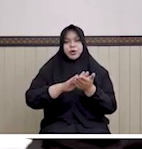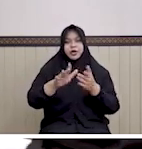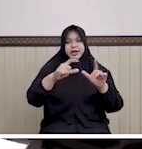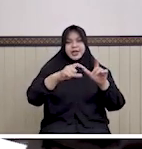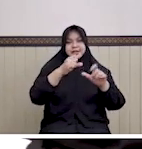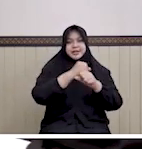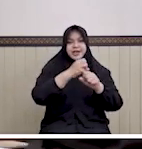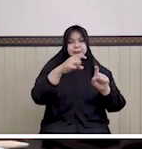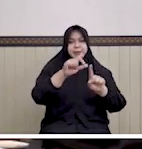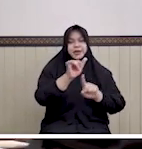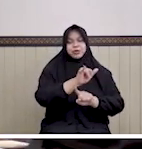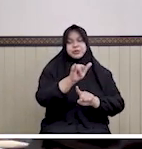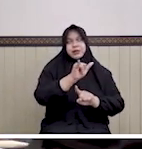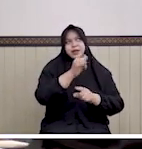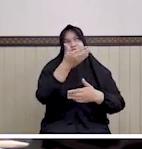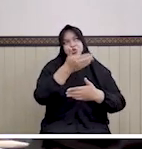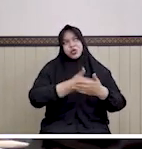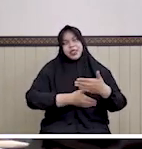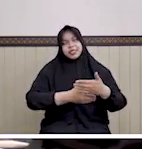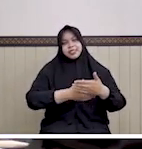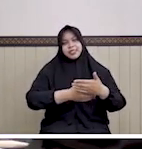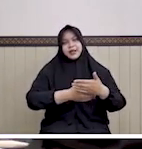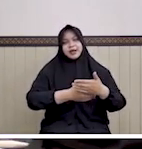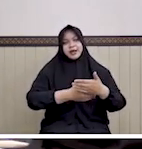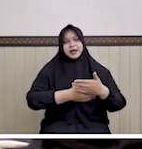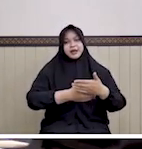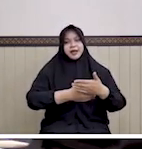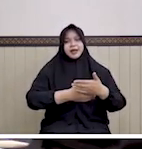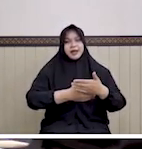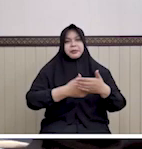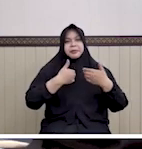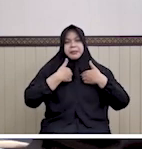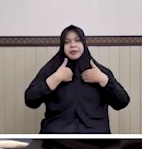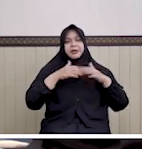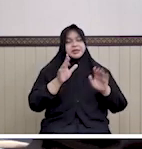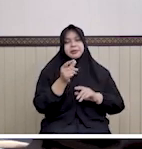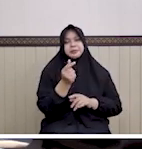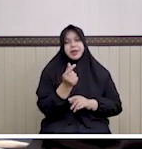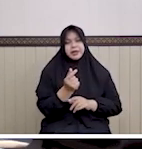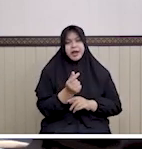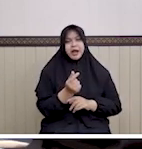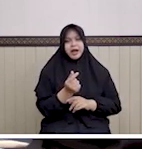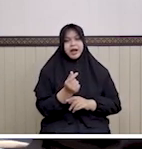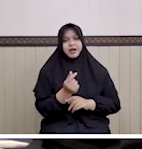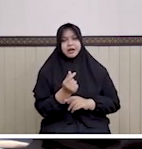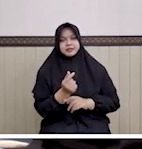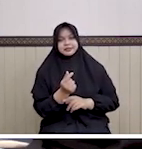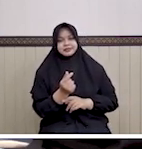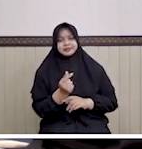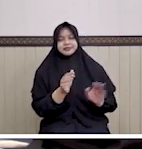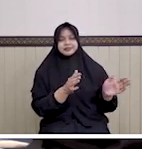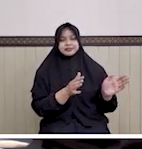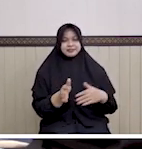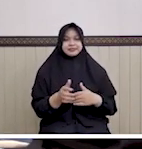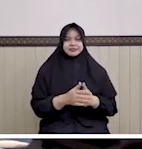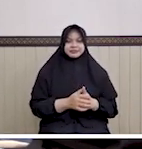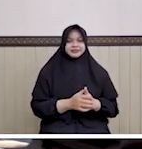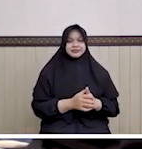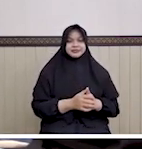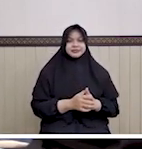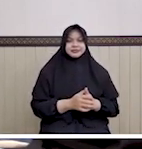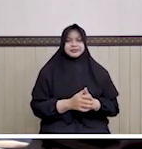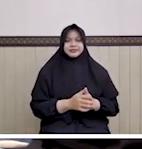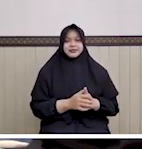sip-sip Itu surat apa ya exibilitas penyertaan dari pop pembiayaan Maksudnya ya